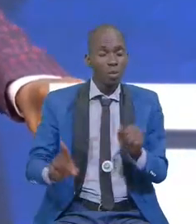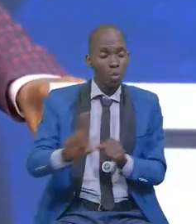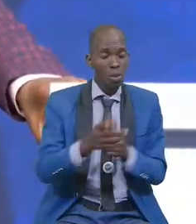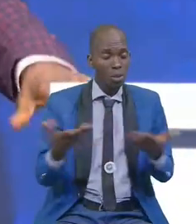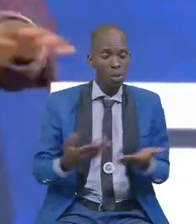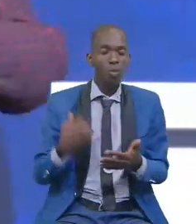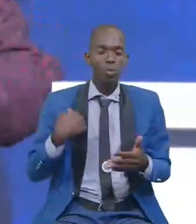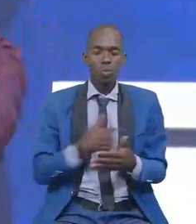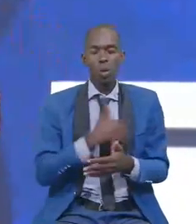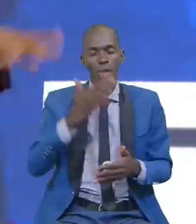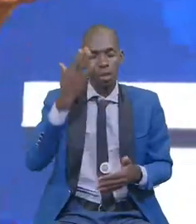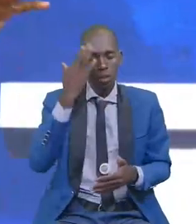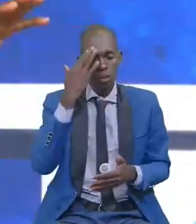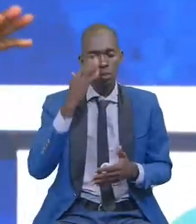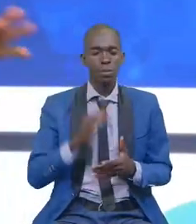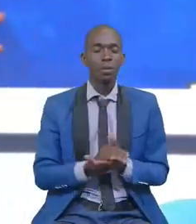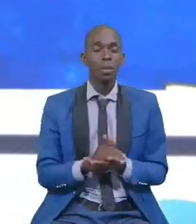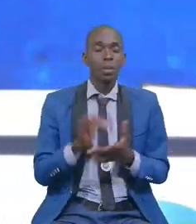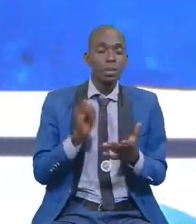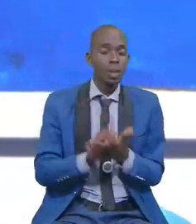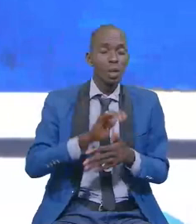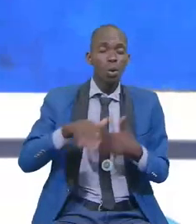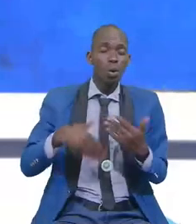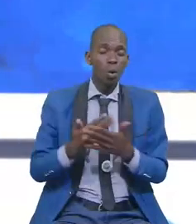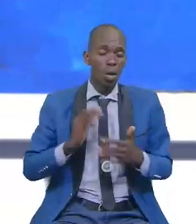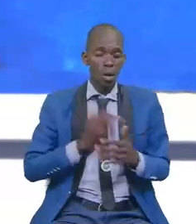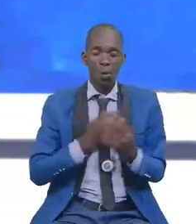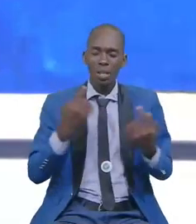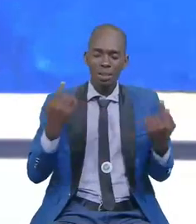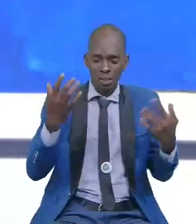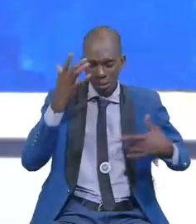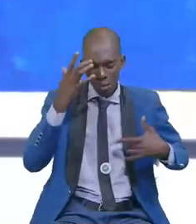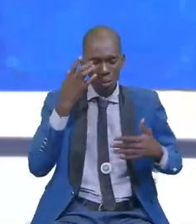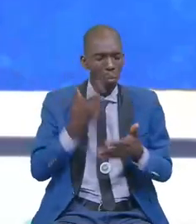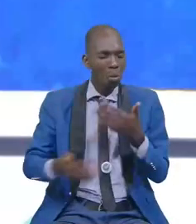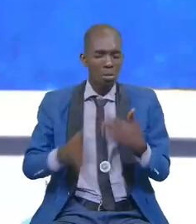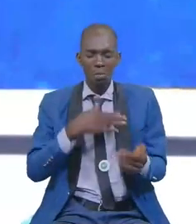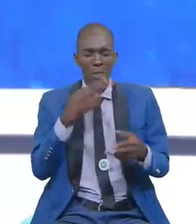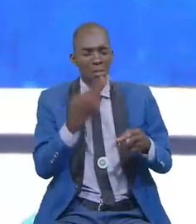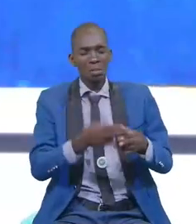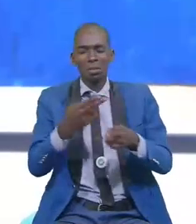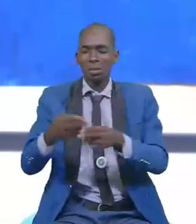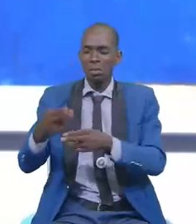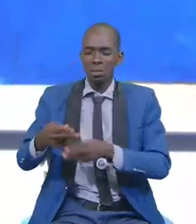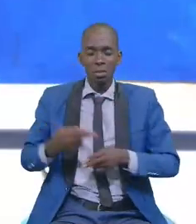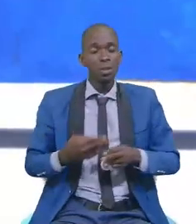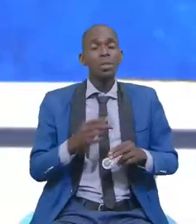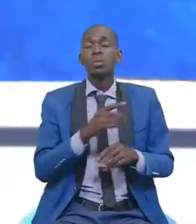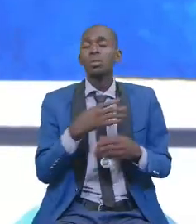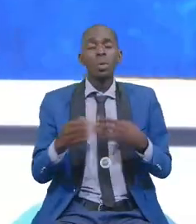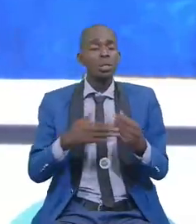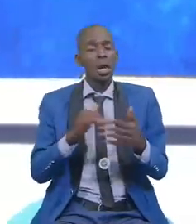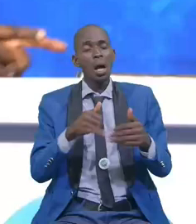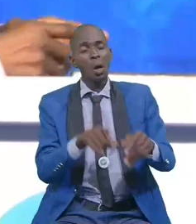nous reconnaissons. Que toutes nos maladies, quel que soit le nom, quelle que soit la durée de